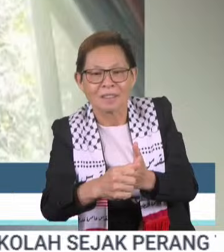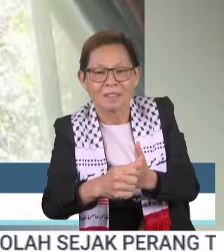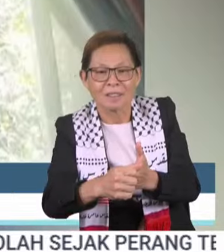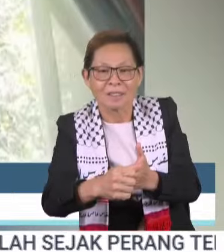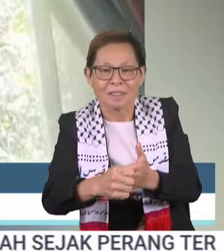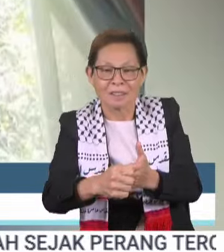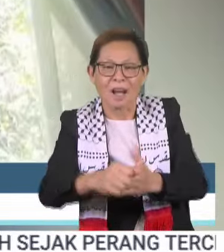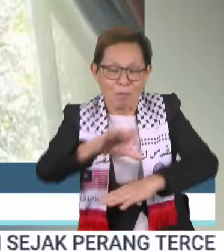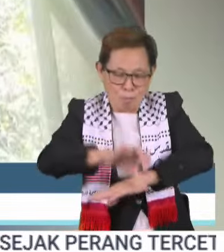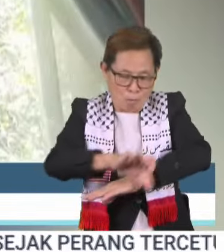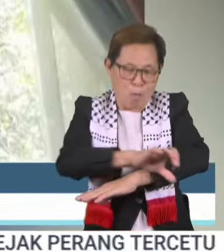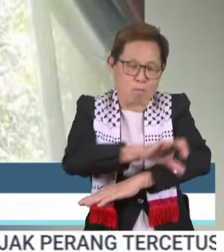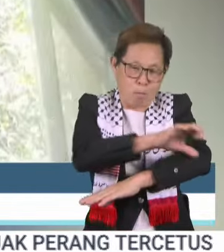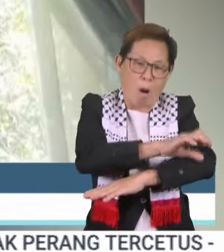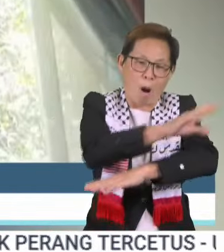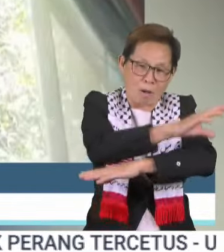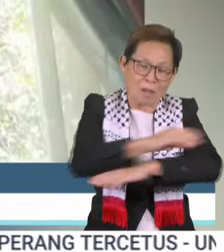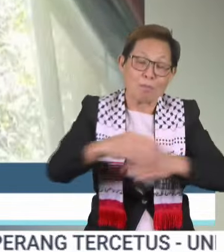pengkomputeran dan